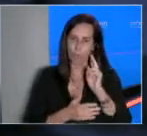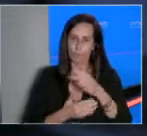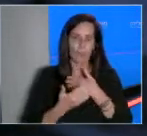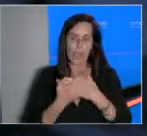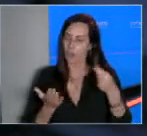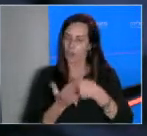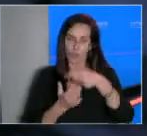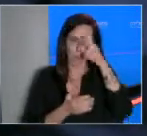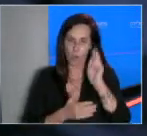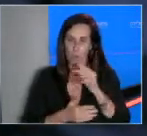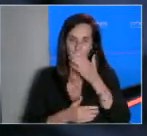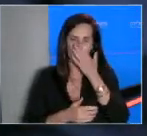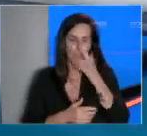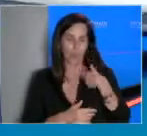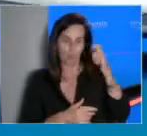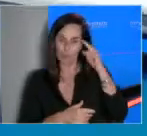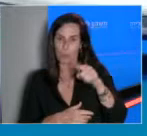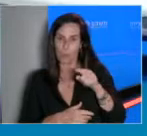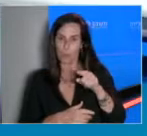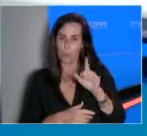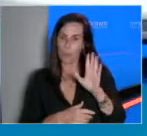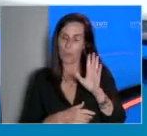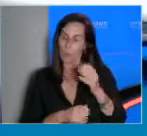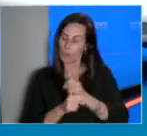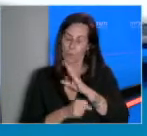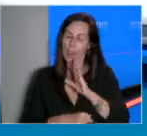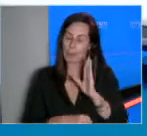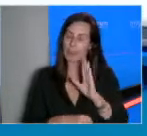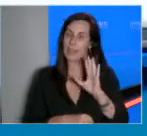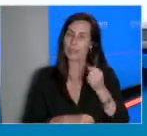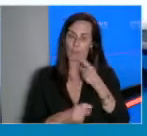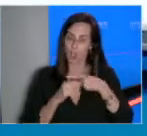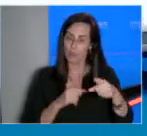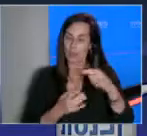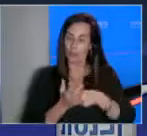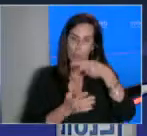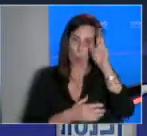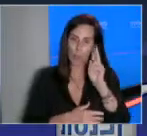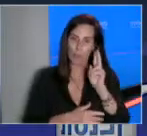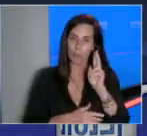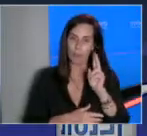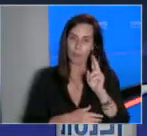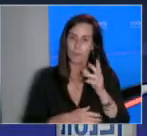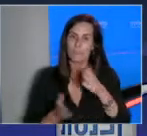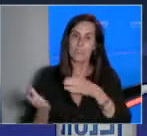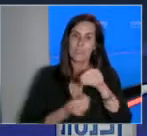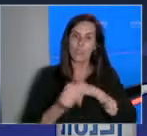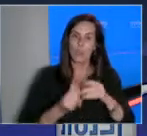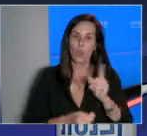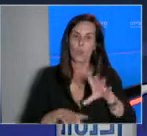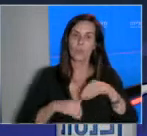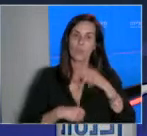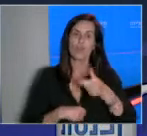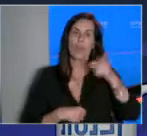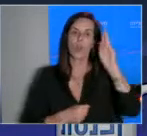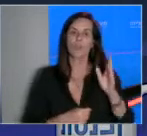אין תשלומי הורים. אני חושב שפה אתה פותח דלת מאוד בעייתית, כי אם השנה לא יהיה תשלומי הורים והסתדרו, אף אחד לא יסכים